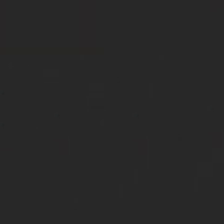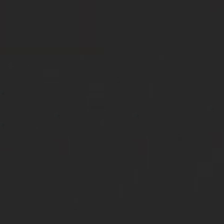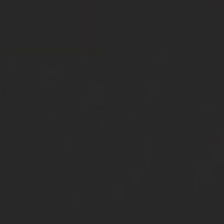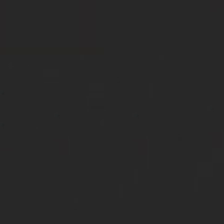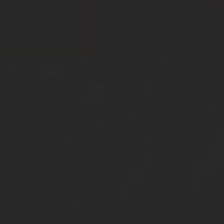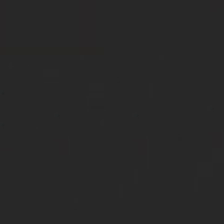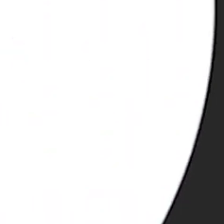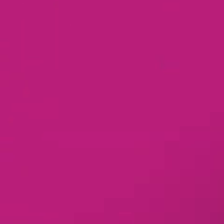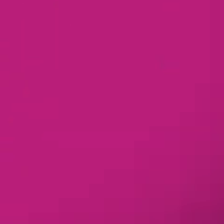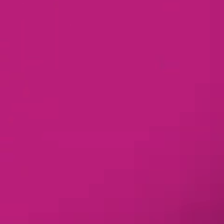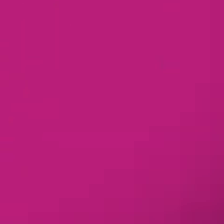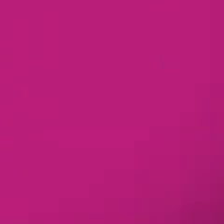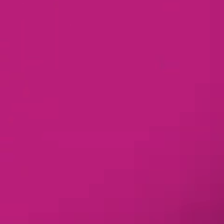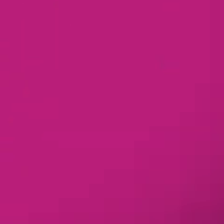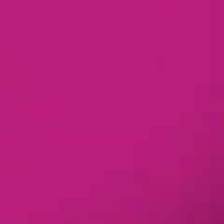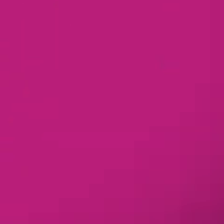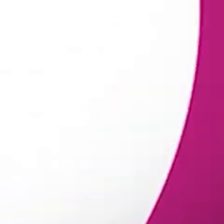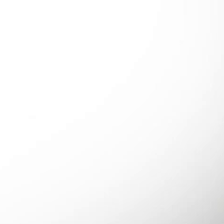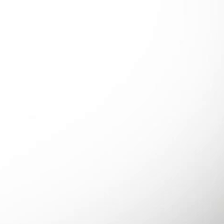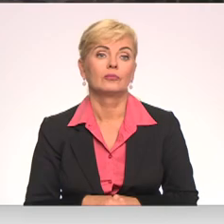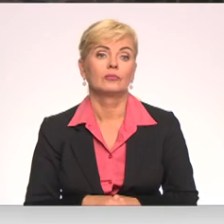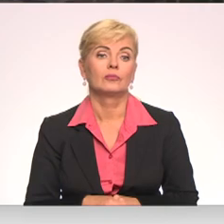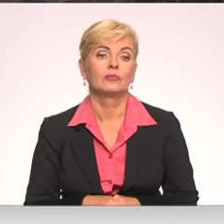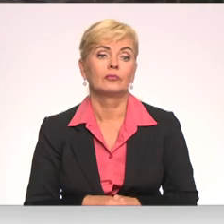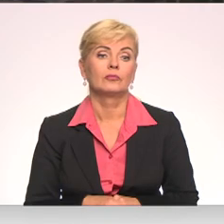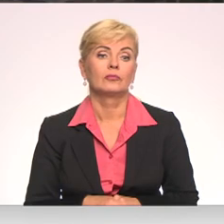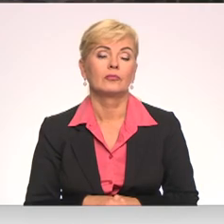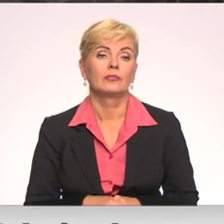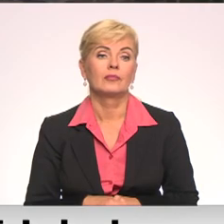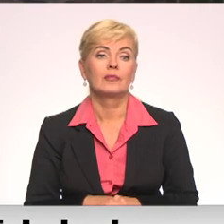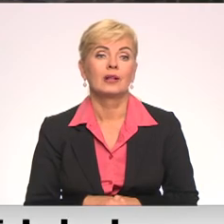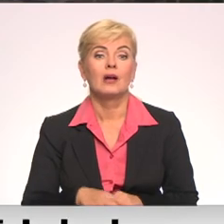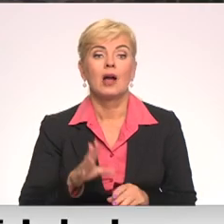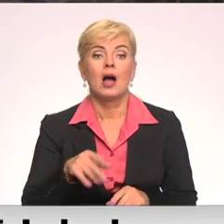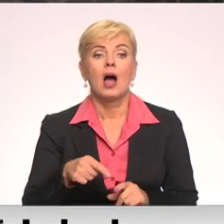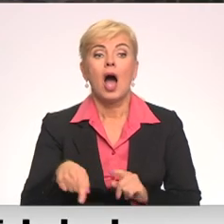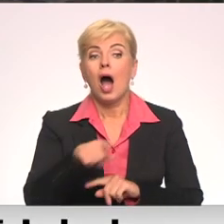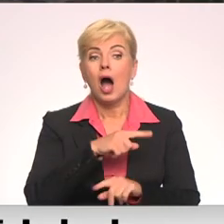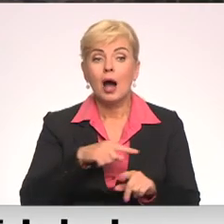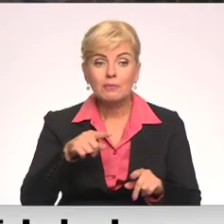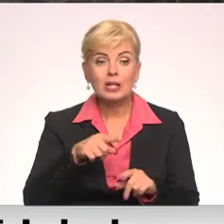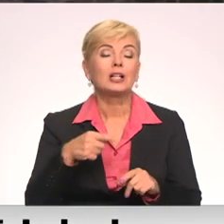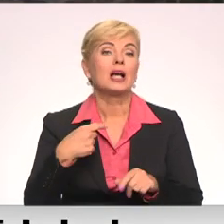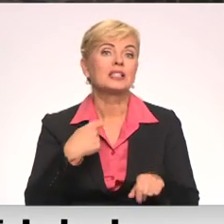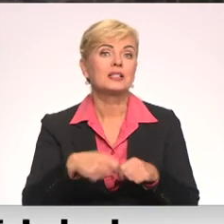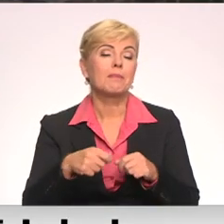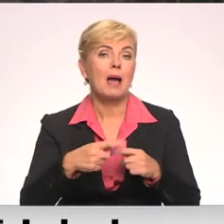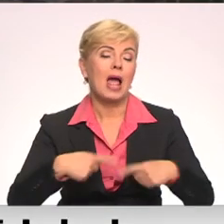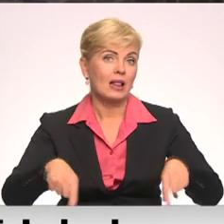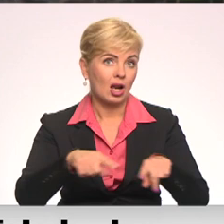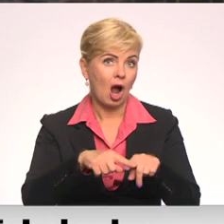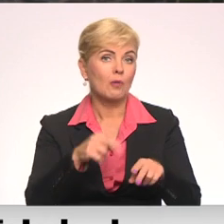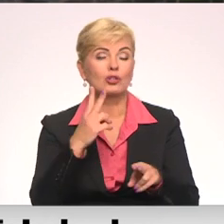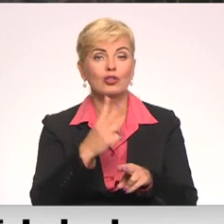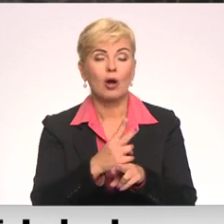Re, viss ēters ir te! Atgriezties ar vērienu, tāds esot Geto Games šīs sezonas uzdevums,